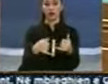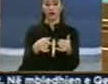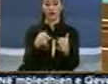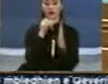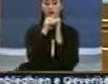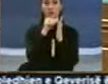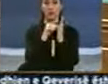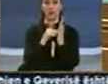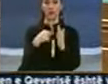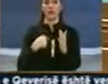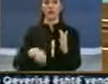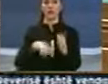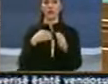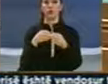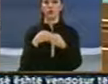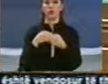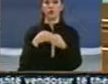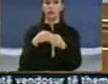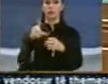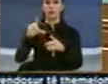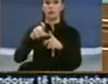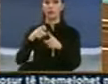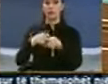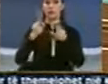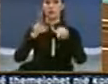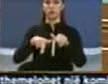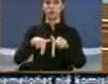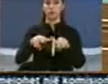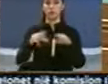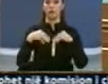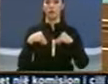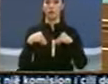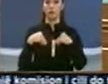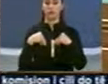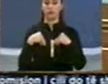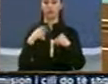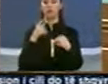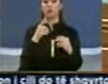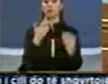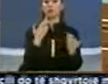ditës, ne si grup parlamentar normalisht e mbështesim sepse nuk ka më